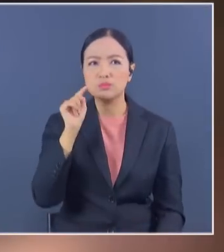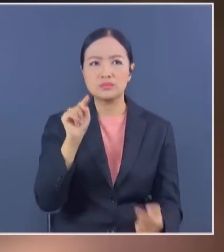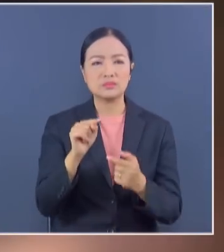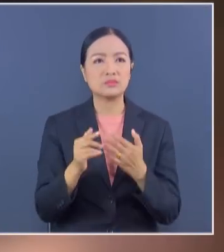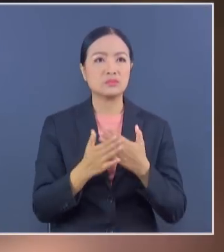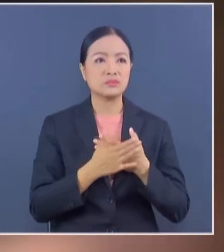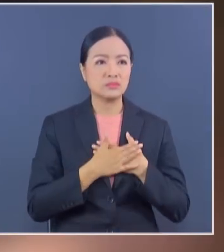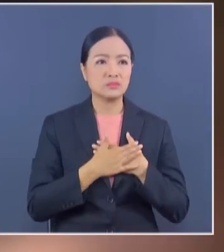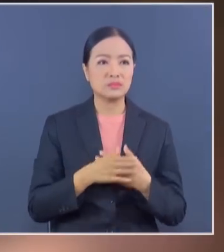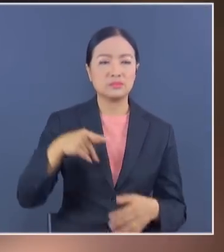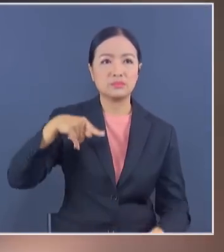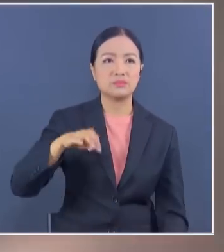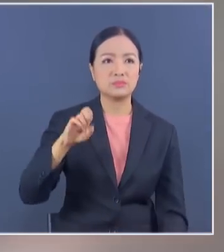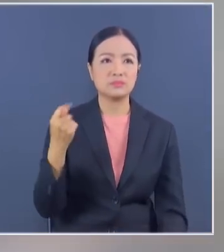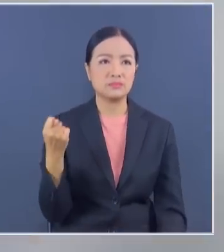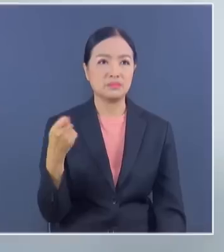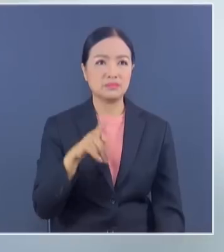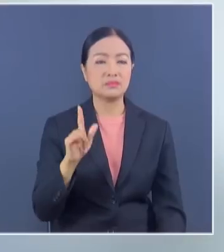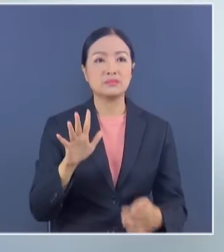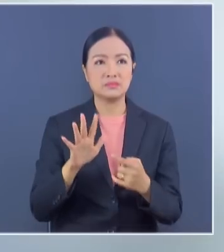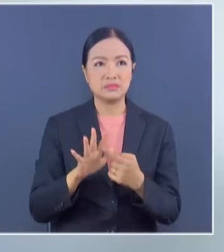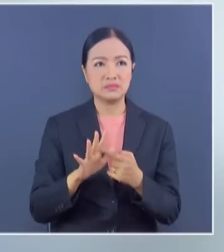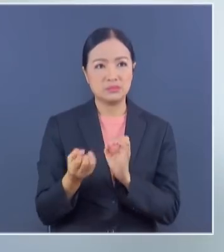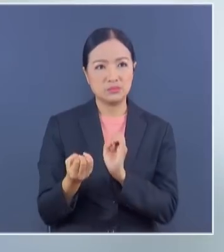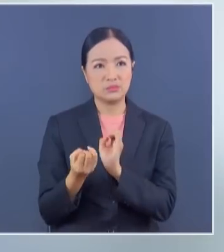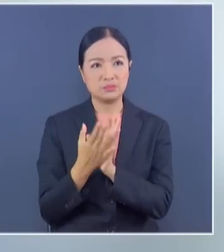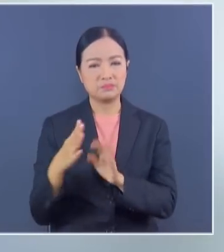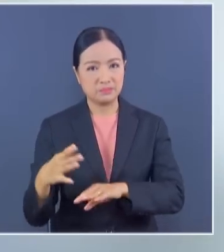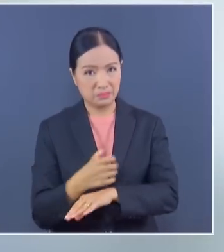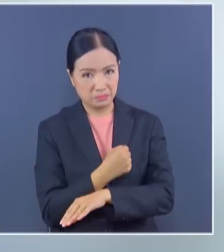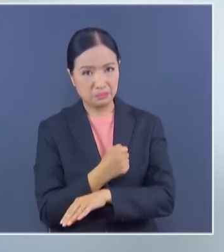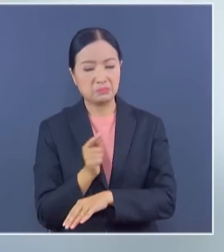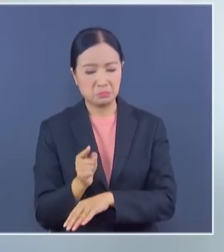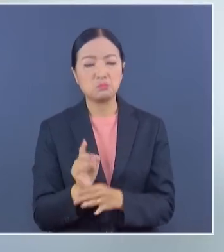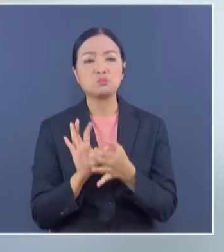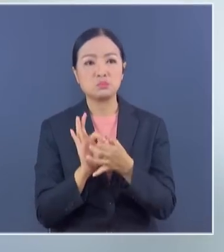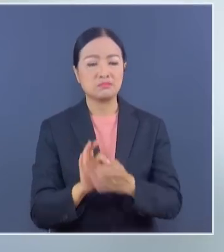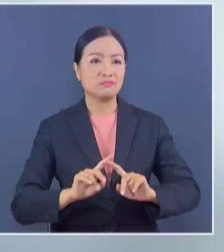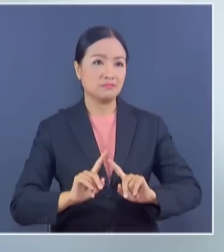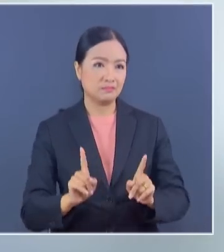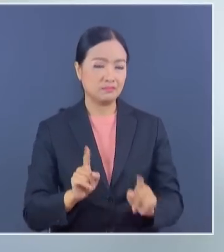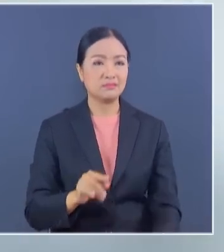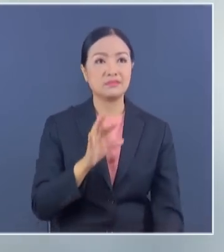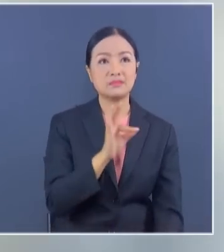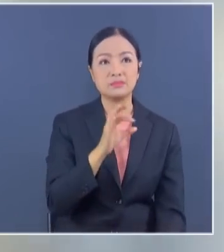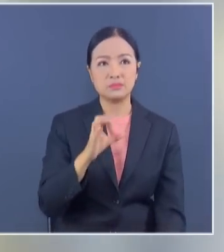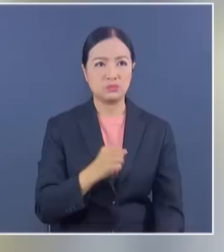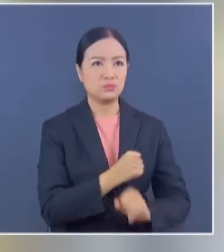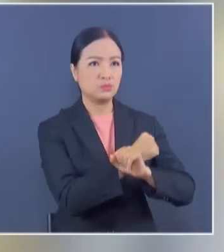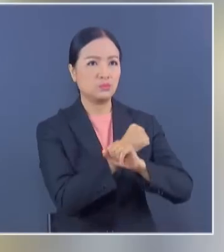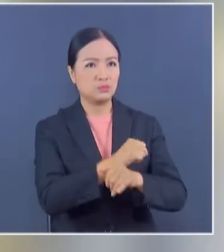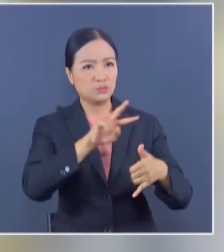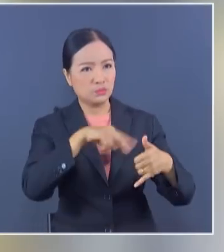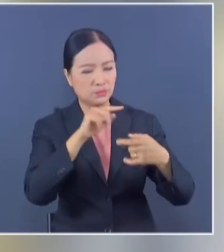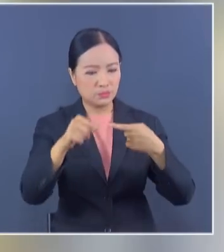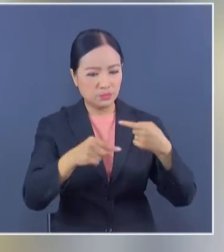รักอย่างพิธาลิ้มเจริญรัตน์ค่ะเพราะก็หวั่นกระทบเรื่องการเมืองแต่ในทางกลับกันนะคะก็ได้มีแฟนคลับออกมาปกป้องก็ได้เข้าไ